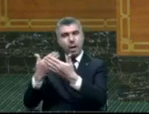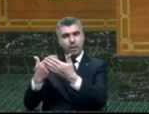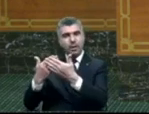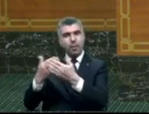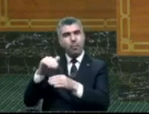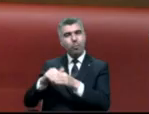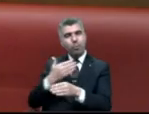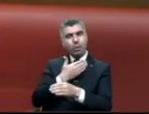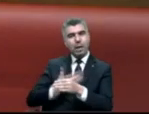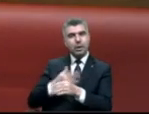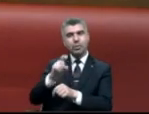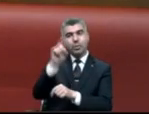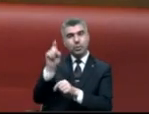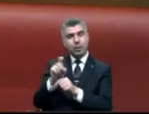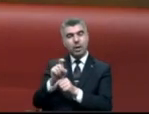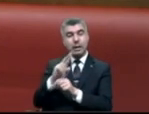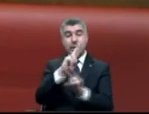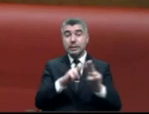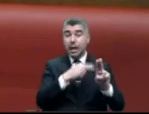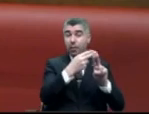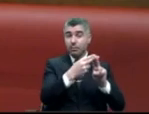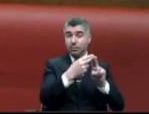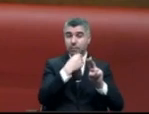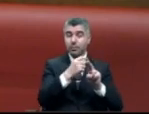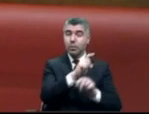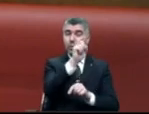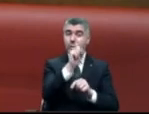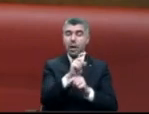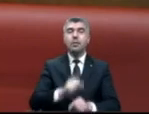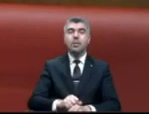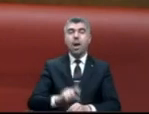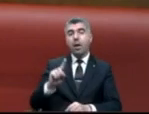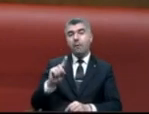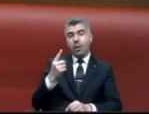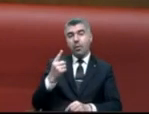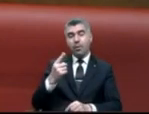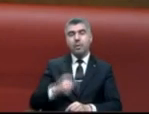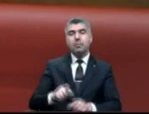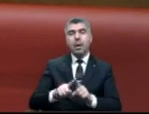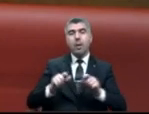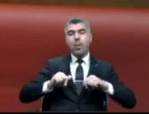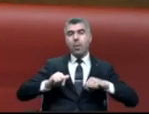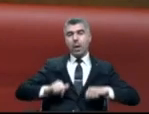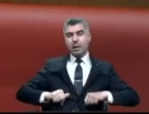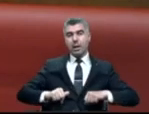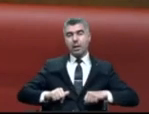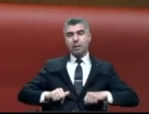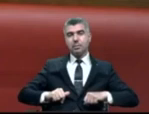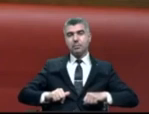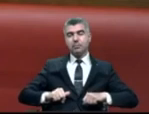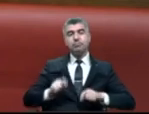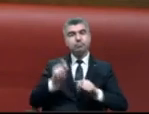المحترم على هذا السؤال. وجوابا على هذا السؤال اللي تفضلتم بطرحه، أود بداية التأكيد على أن الوزارة منكبة